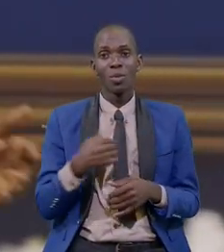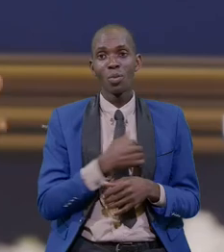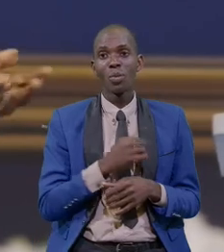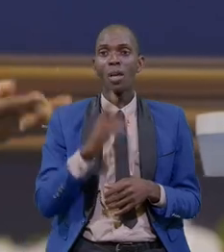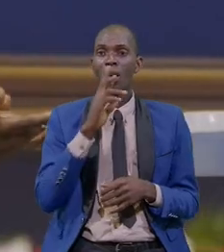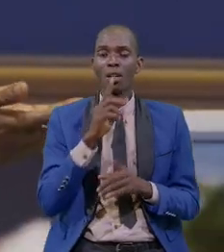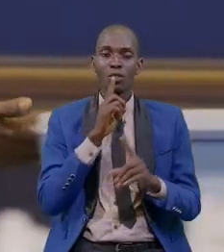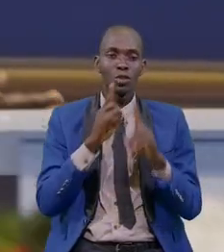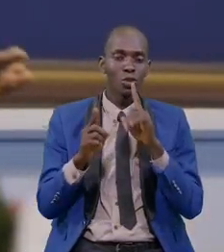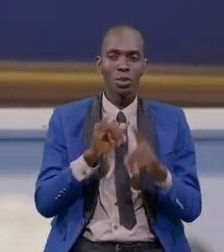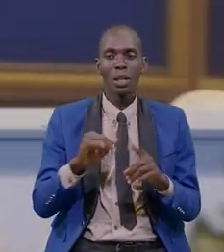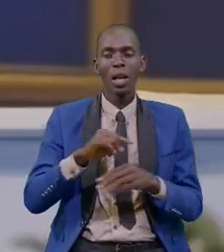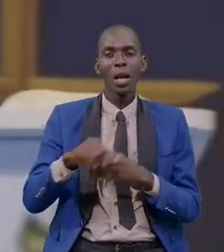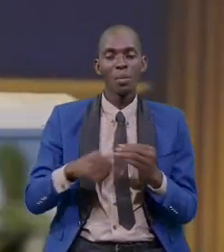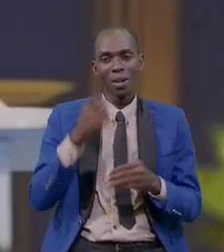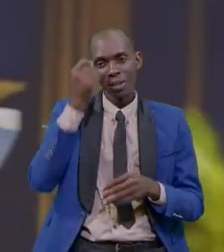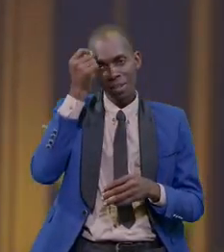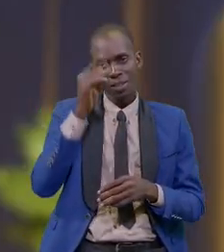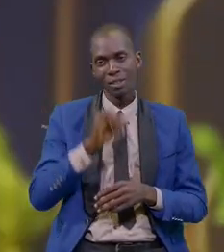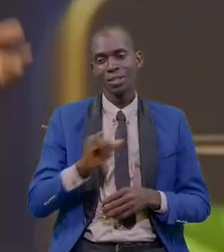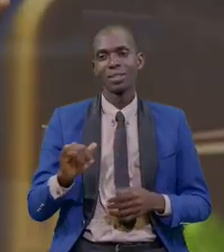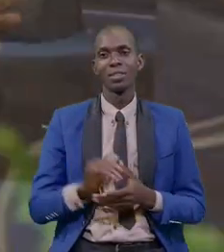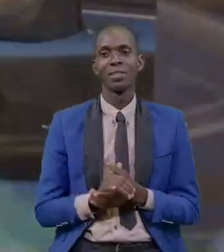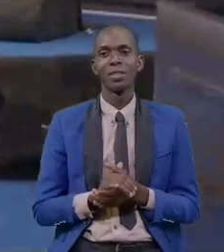la compréhension. Qui est notre voisin?